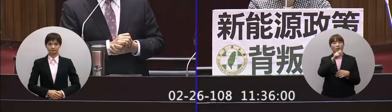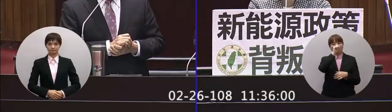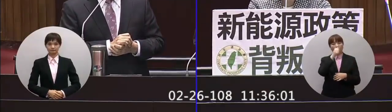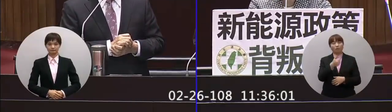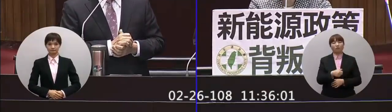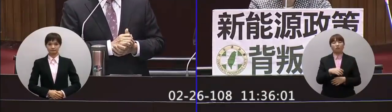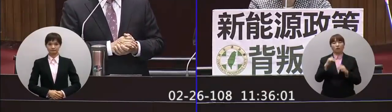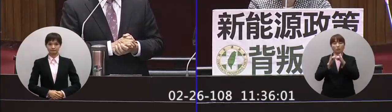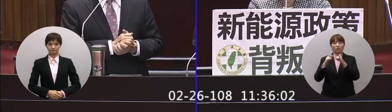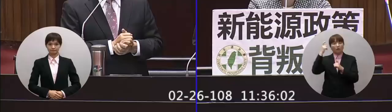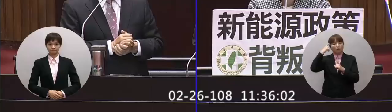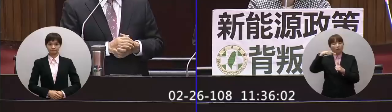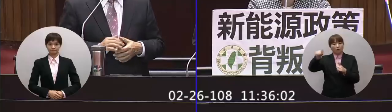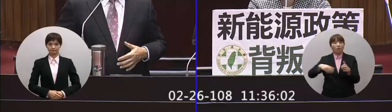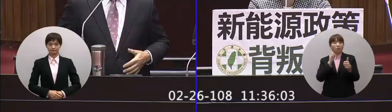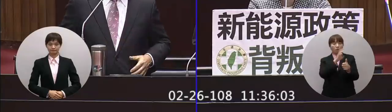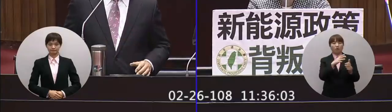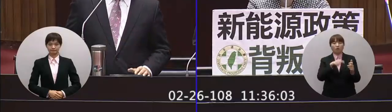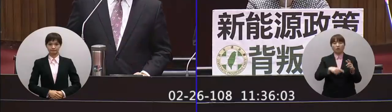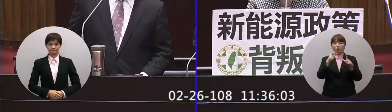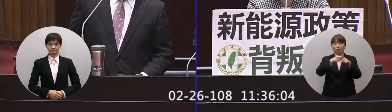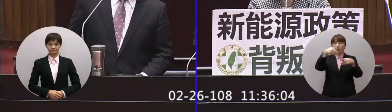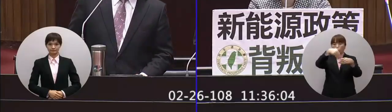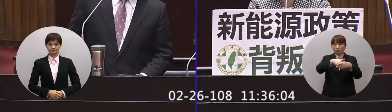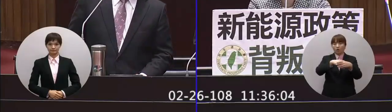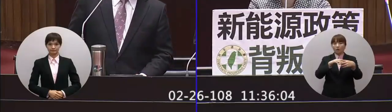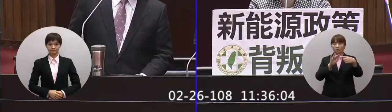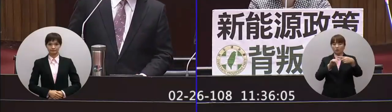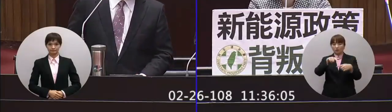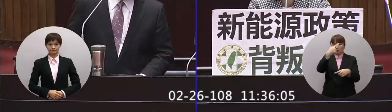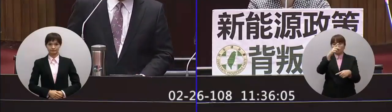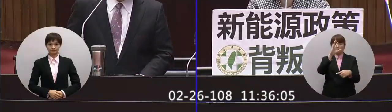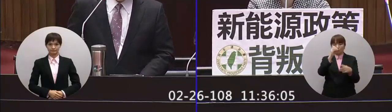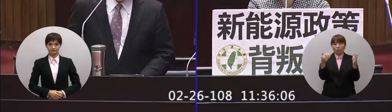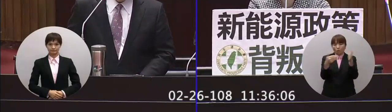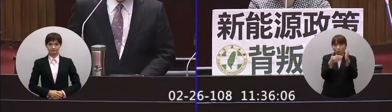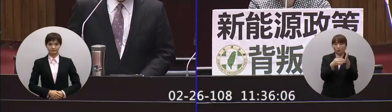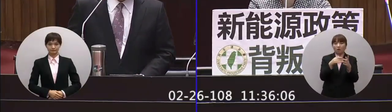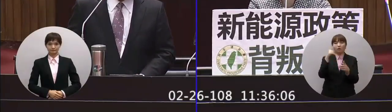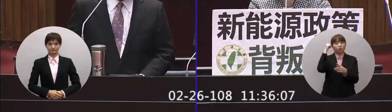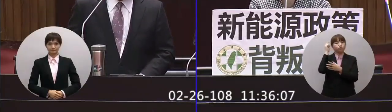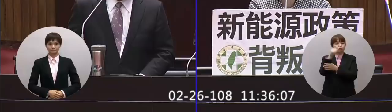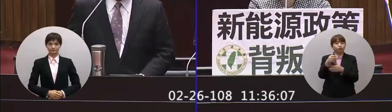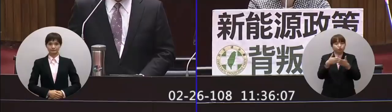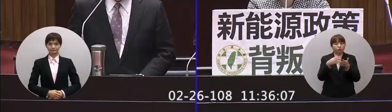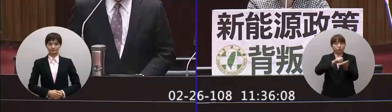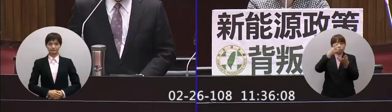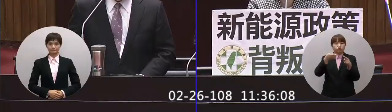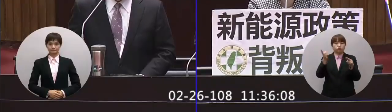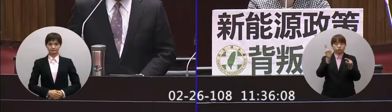线来，因为民意已经告诉你，为什么这个公投案有高达600万其实是赞成，就是要废